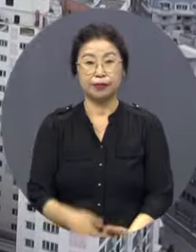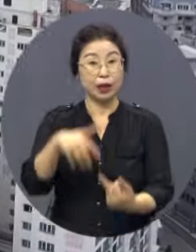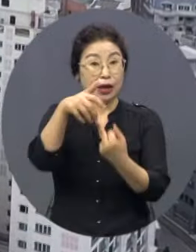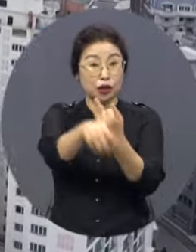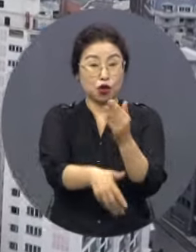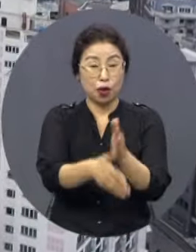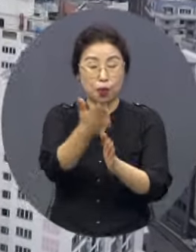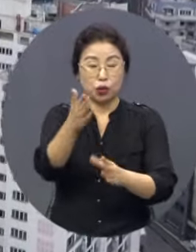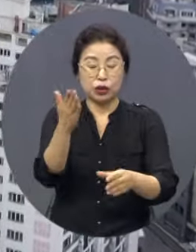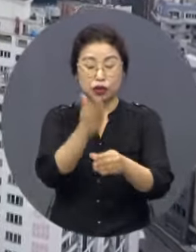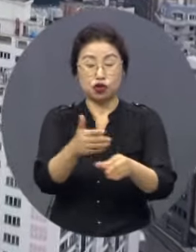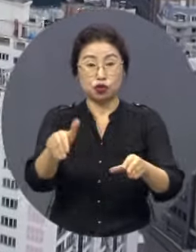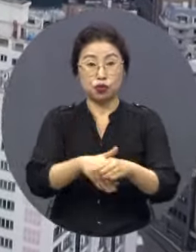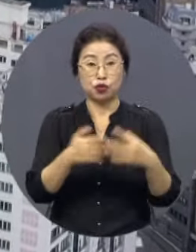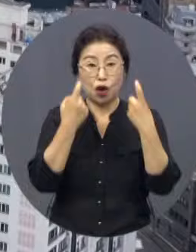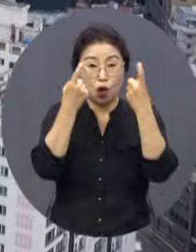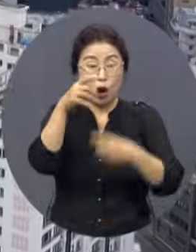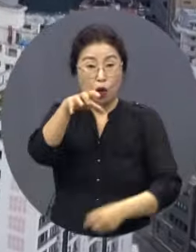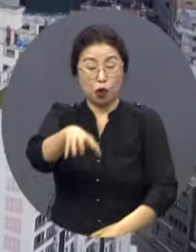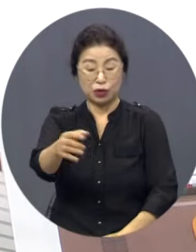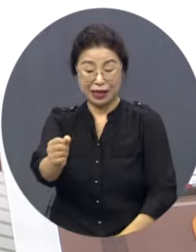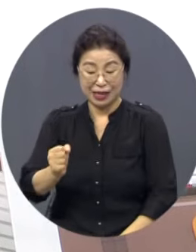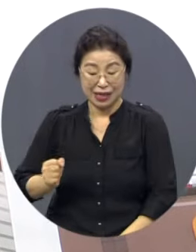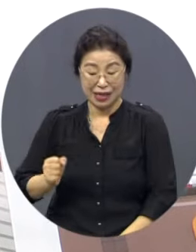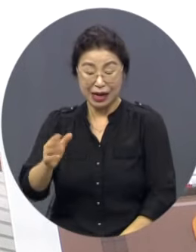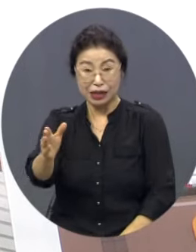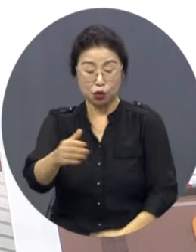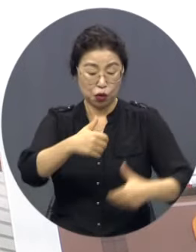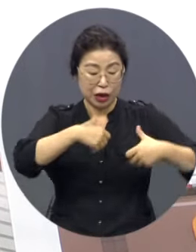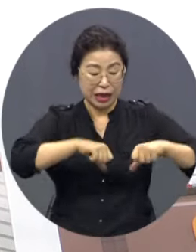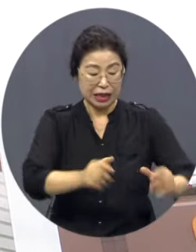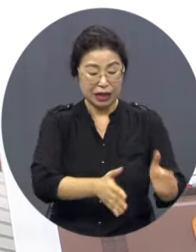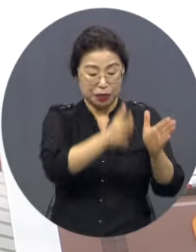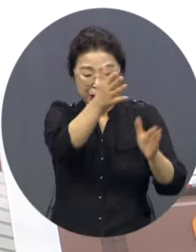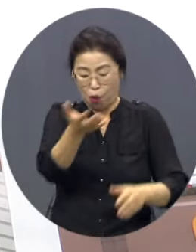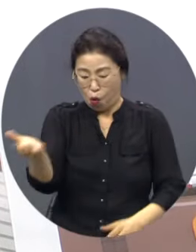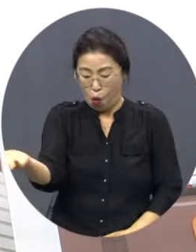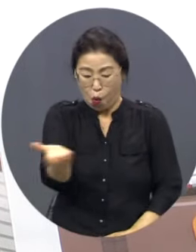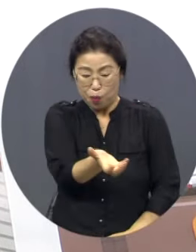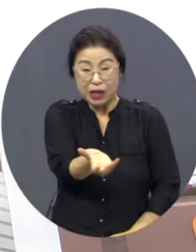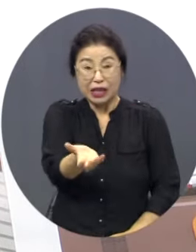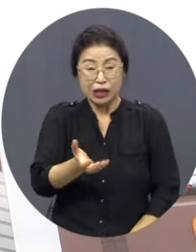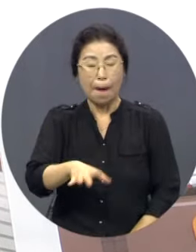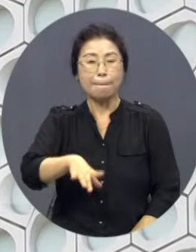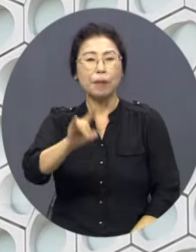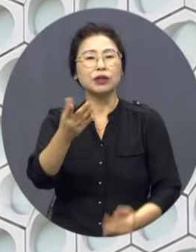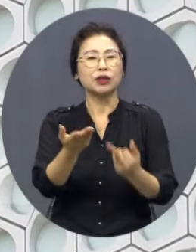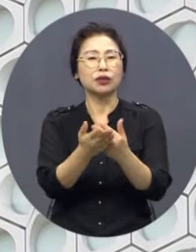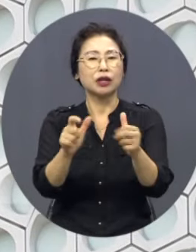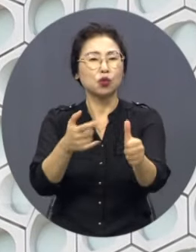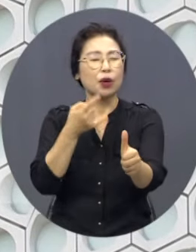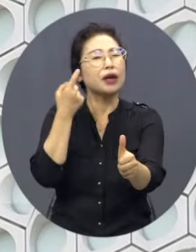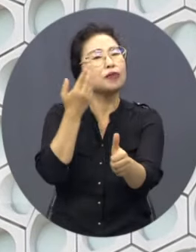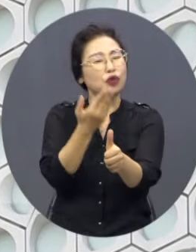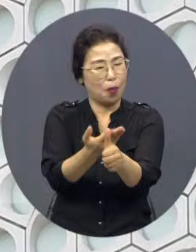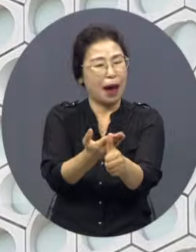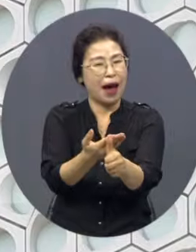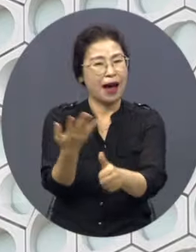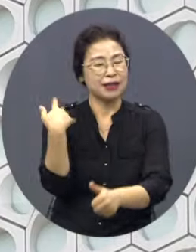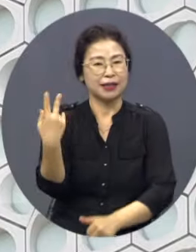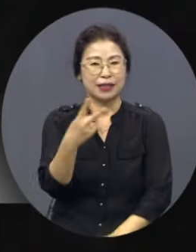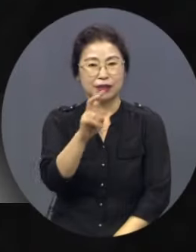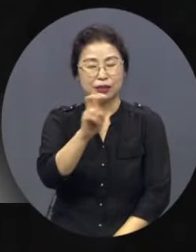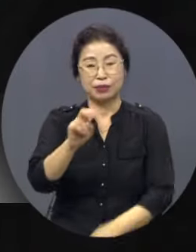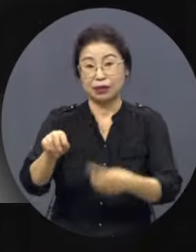서귀포시 중문관광단지의 LT 카지노를 드림타워로 이전하기 앞서 도민 의견 조사가 이뤄진 건 지난